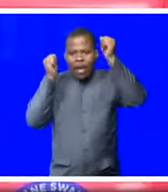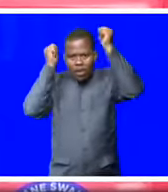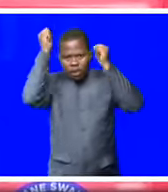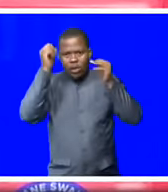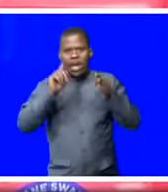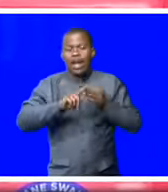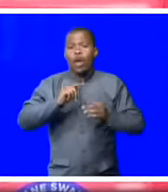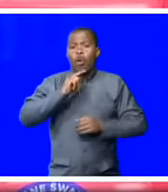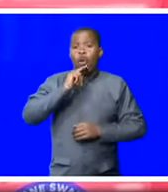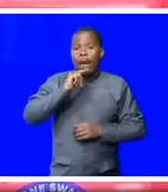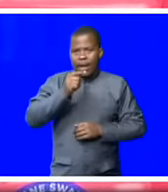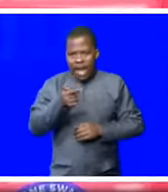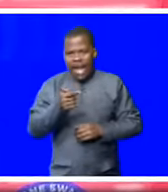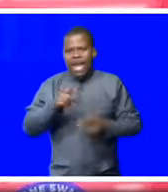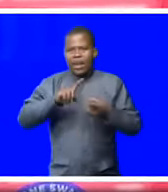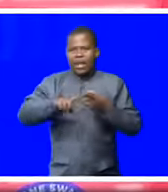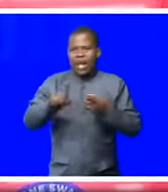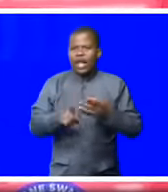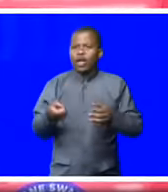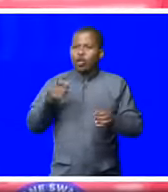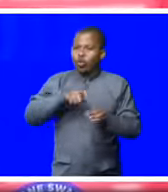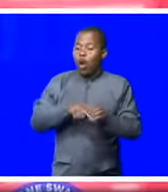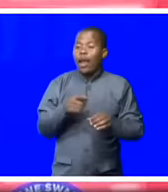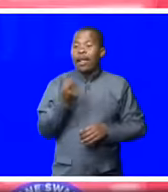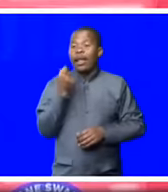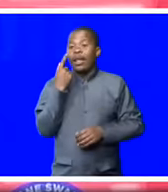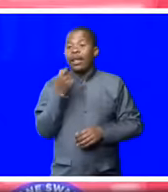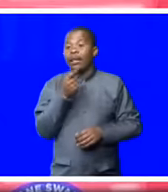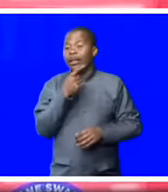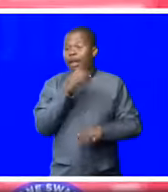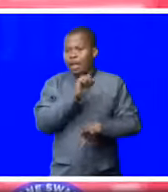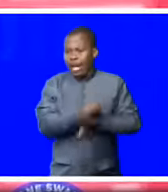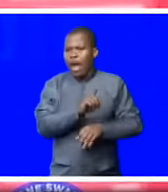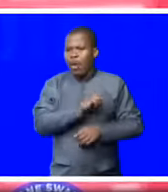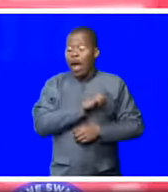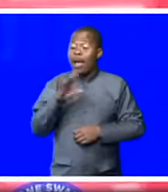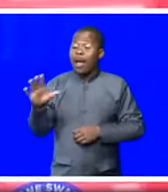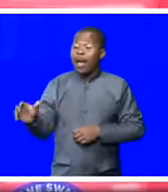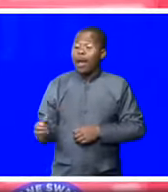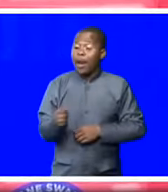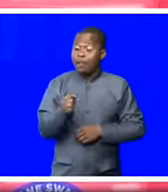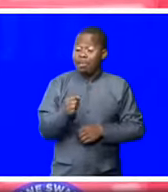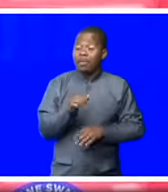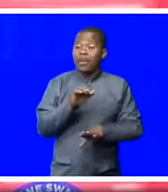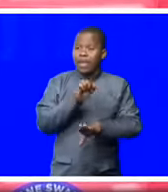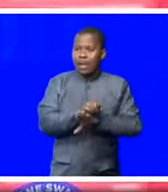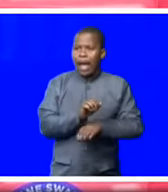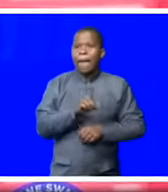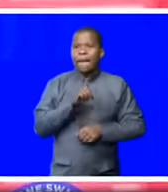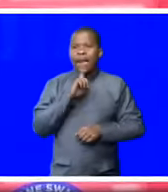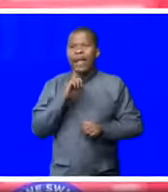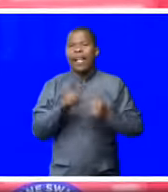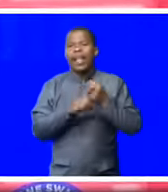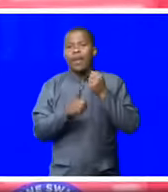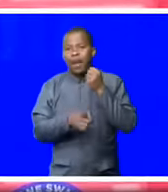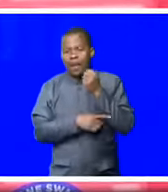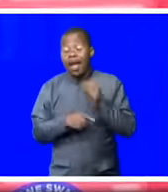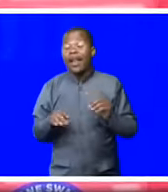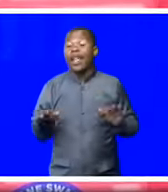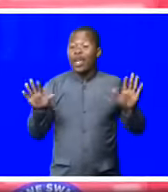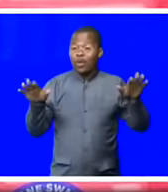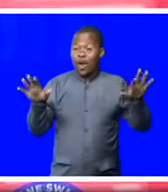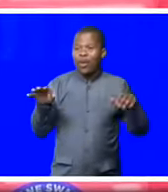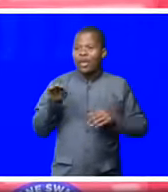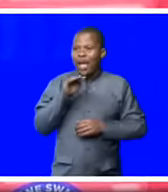umsebenzi ngiloko nje lokubahambisa kwangakho hayi banjizwa thini imbabane sorry siphosela ngase wende kahle